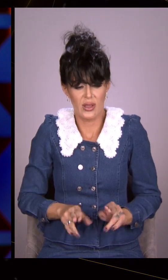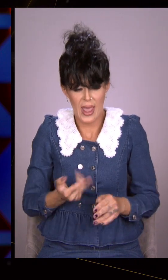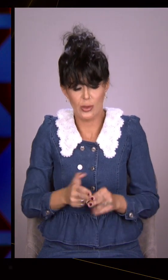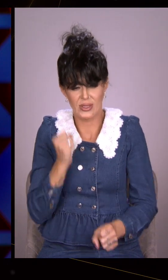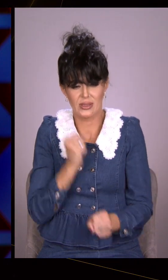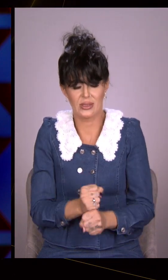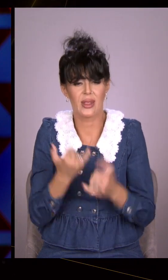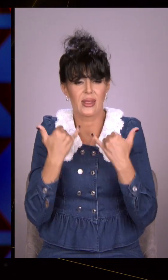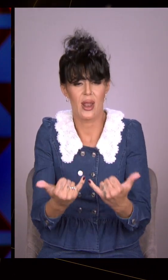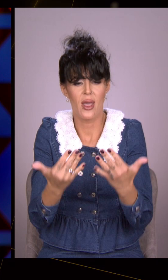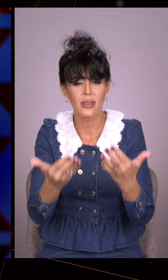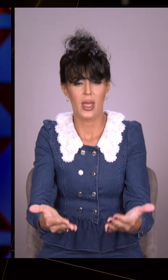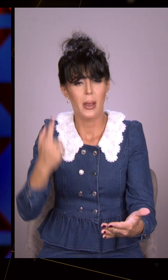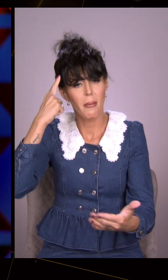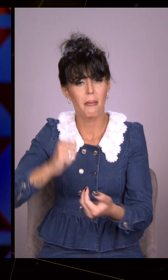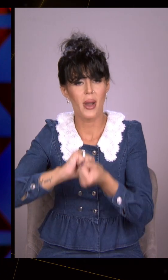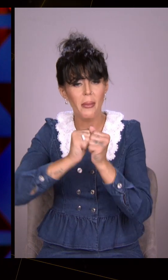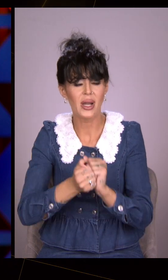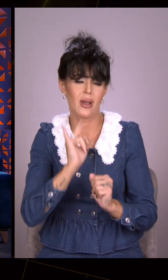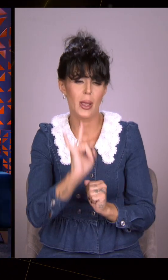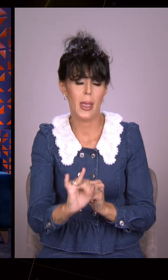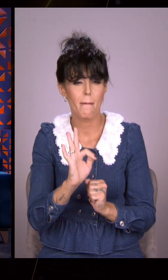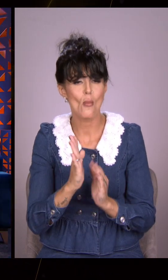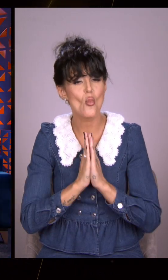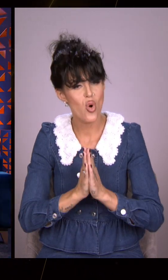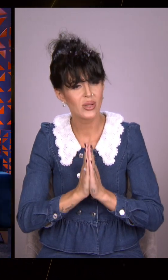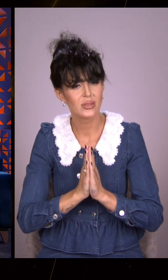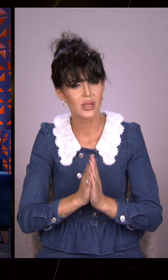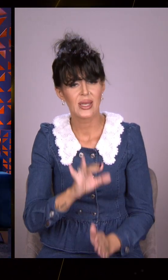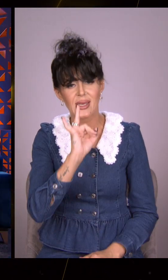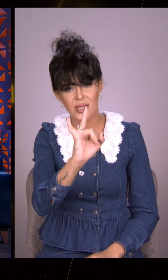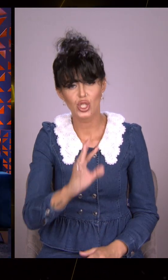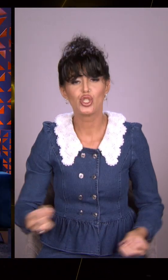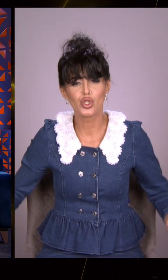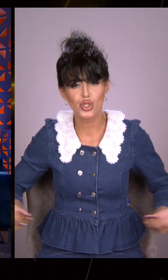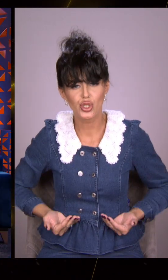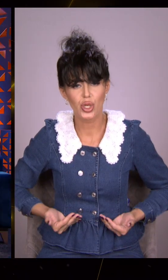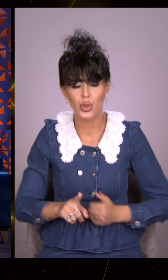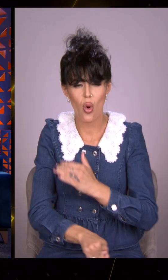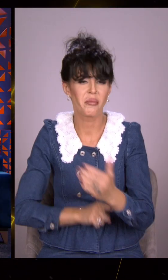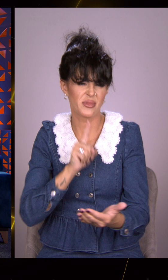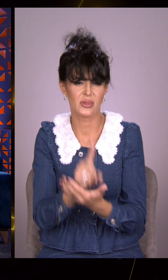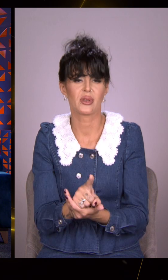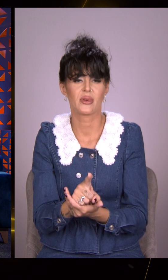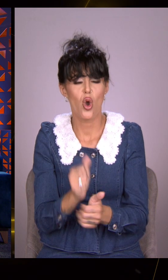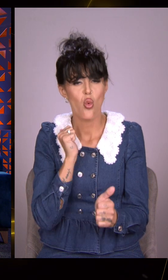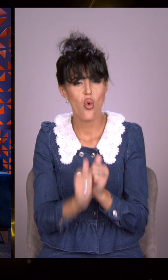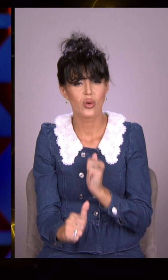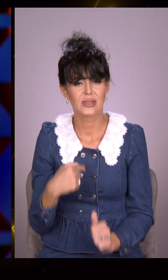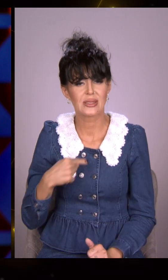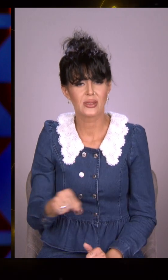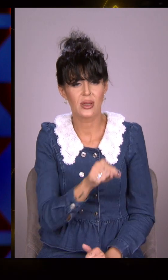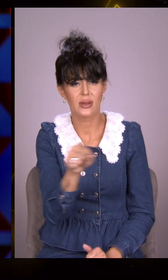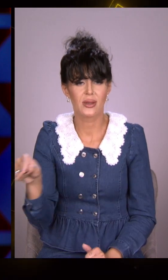них? Пам'ятати і молитися. І жити. А жити обов'язково, бо в кожного з нас є